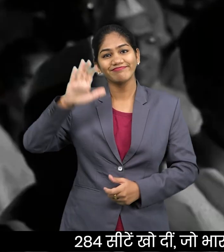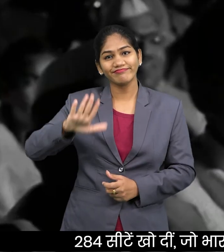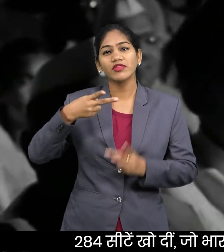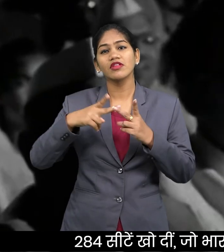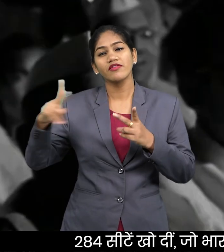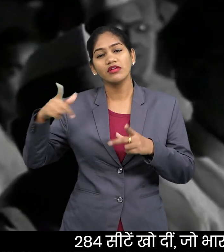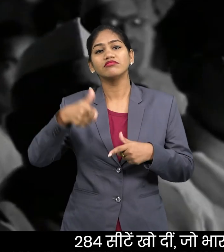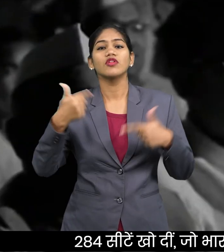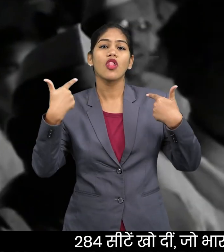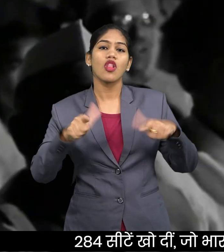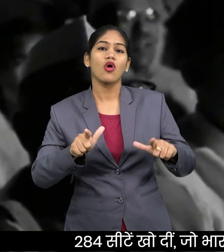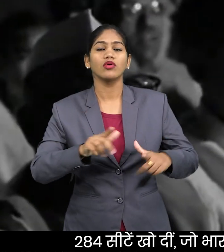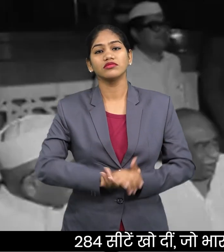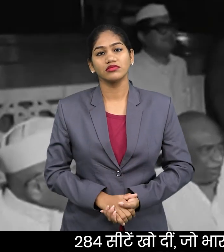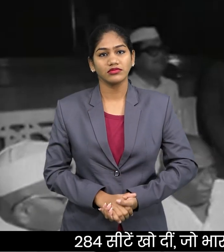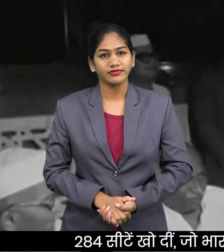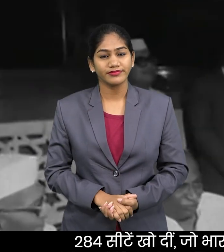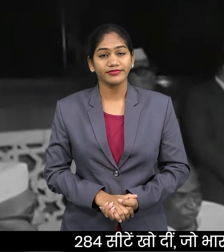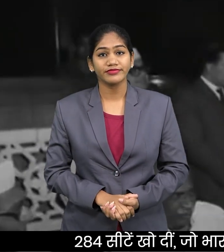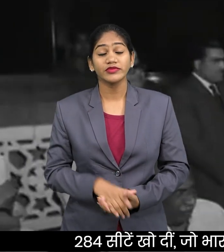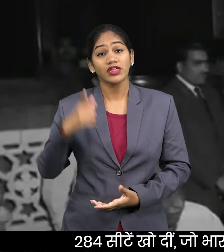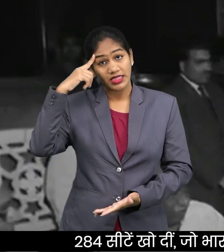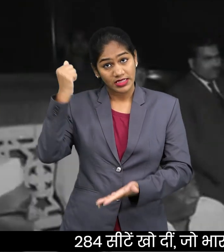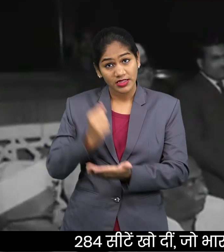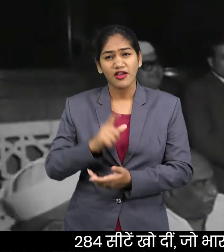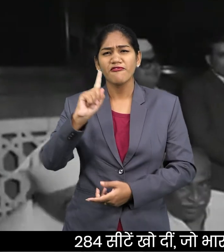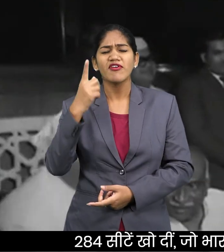के इतिहास में पहला महत्वपूर्ण परिवर्तन था।